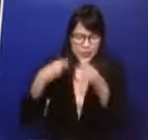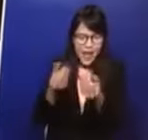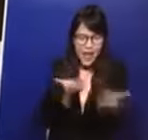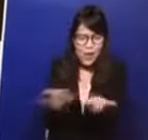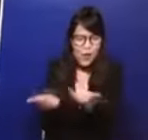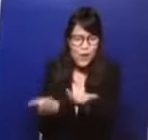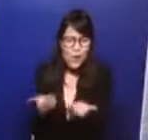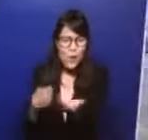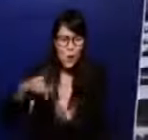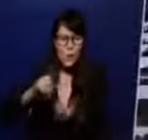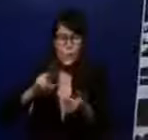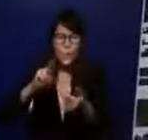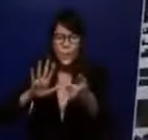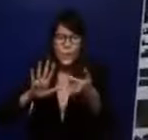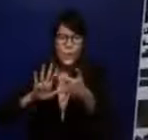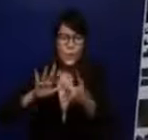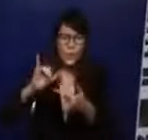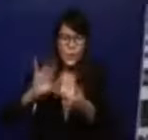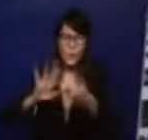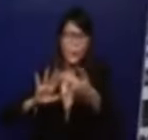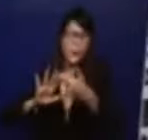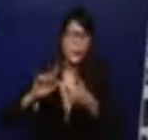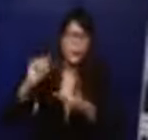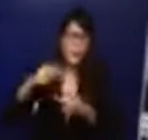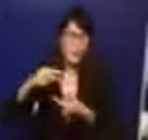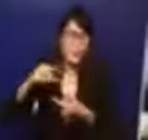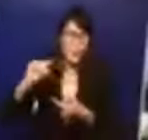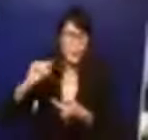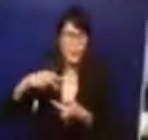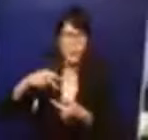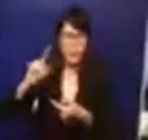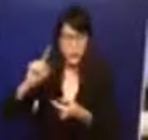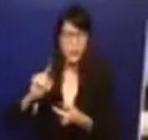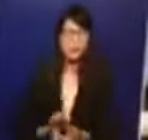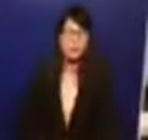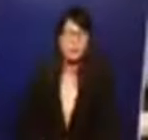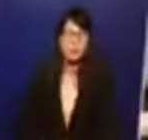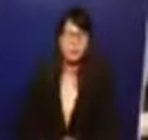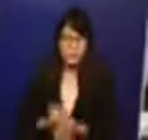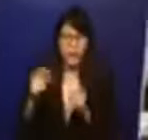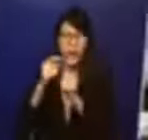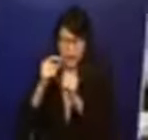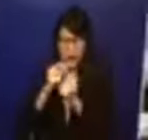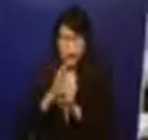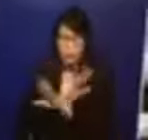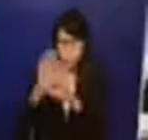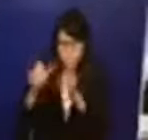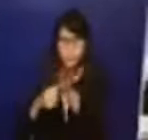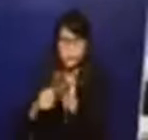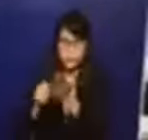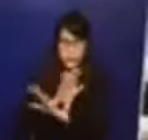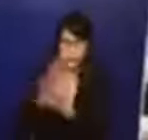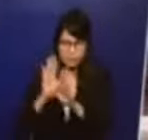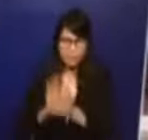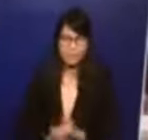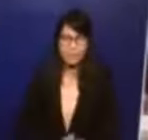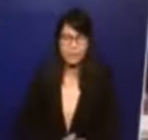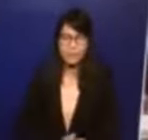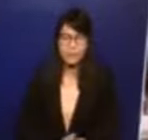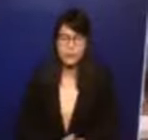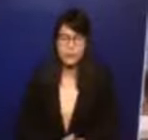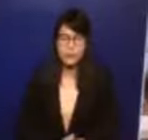ถอนนะครับ ไม่มีพ่อแม่คนไหนตั้งชื่อลูกว่าประยุทธ์ใช่ไหมคะ ครับ ค่ะถอนค่ะได้ค่ะ ครับอย่าเสียดสีครับท่านอภิปราย